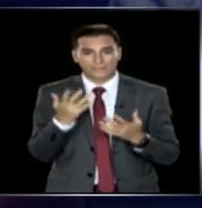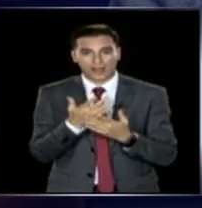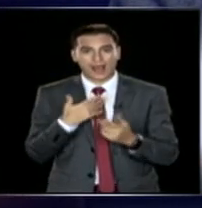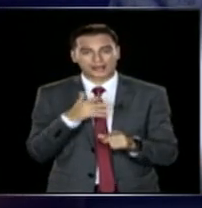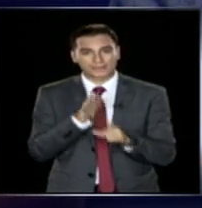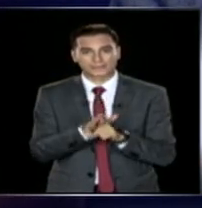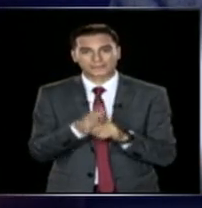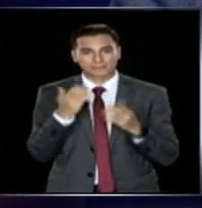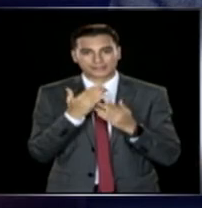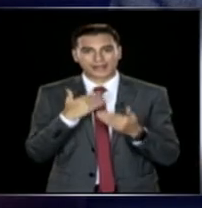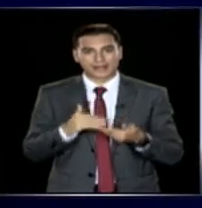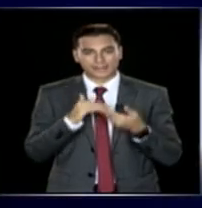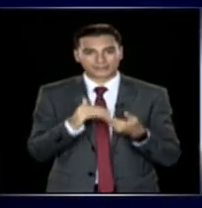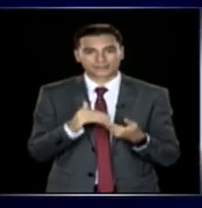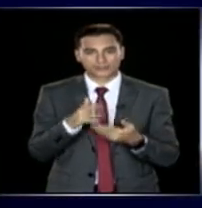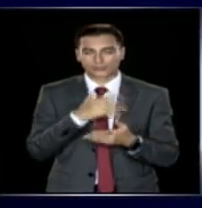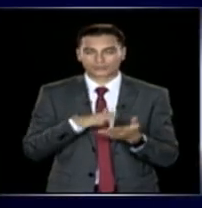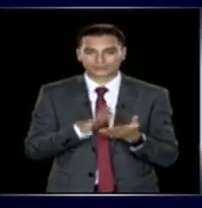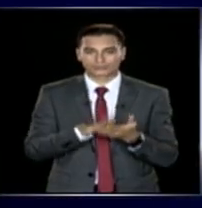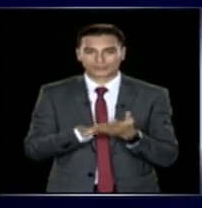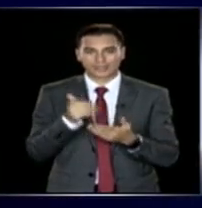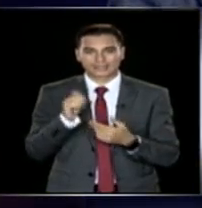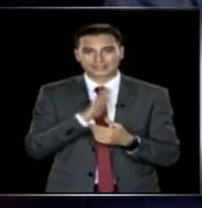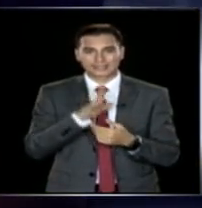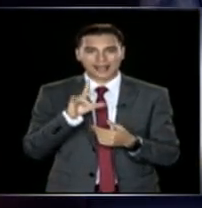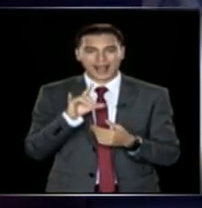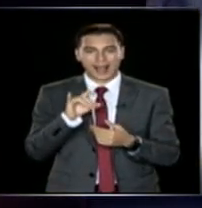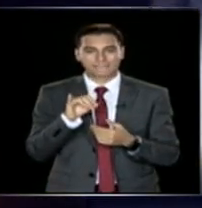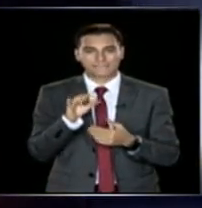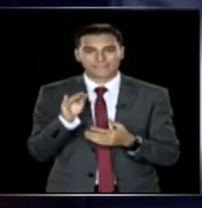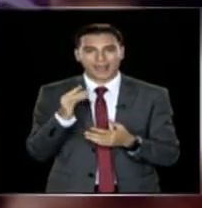له. برافو عليك. كلنا نحيي اسلام محمد.